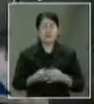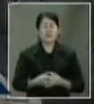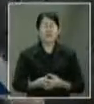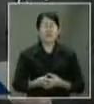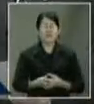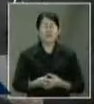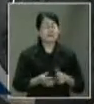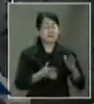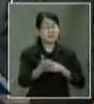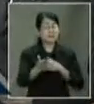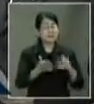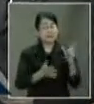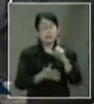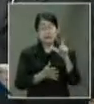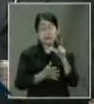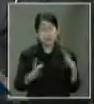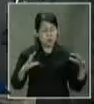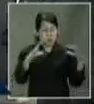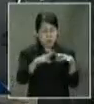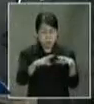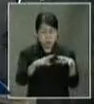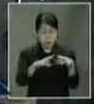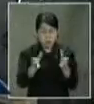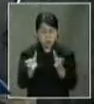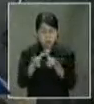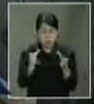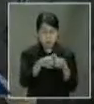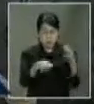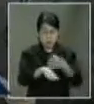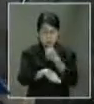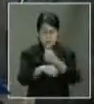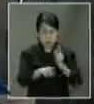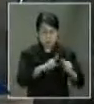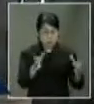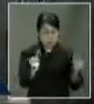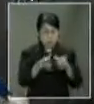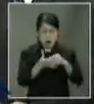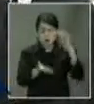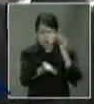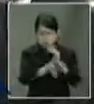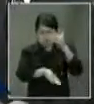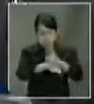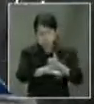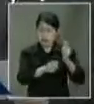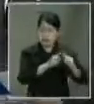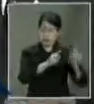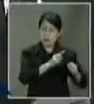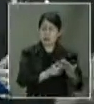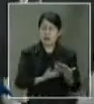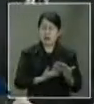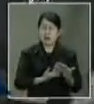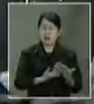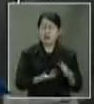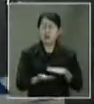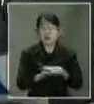พันธมิตรขึ้นโรงพักท่านประธานทราบไหมครับตำรวจผู้ใหญ่ท่านสมทีครับท่านนั่งห้องแอร์เ